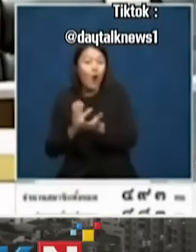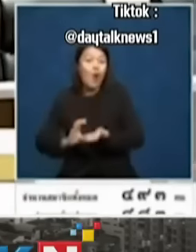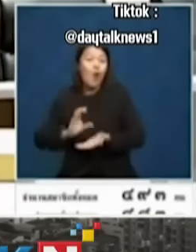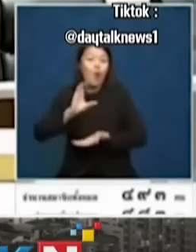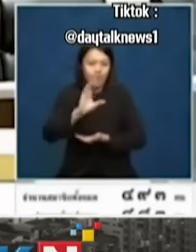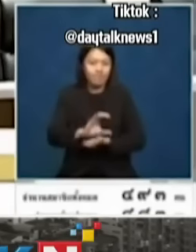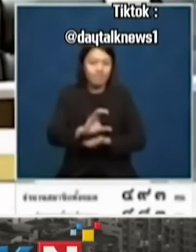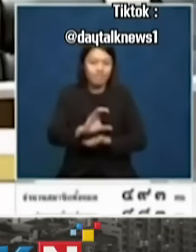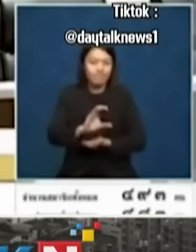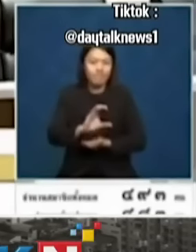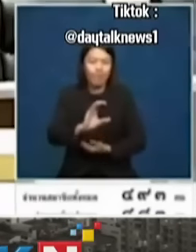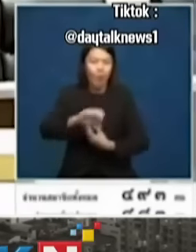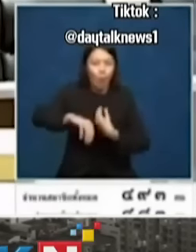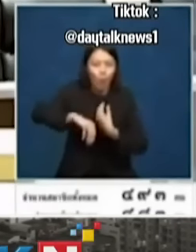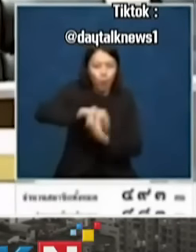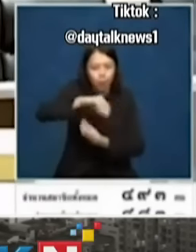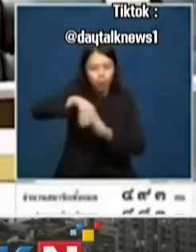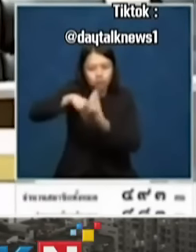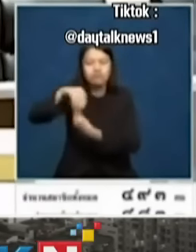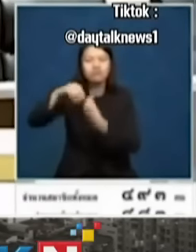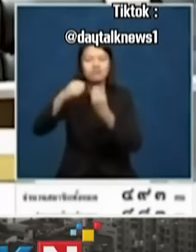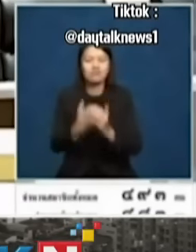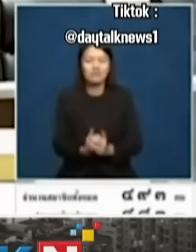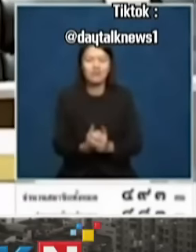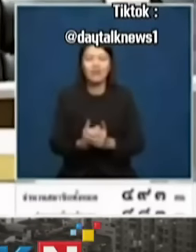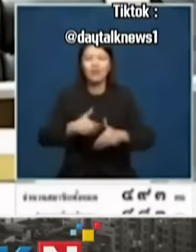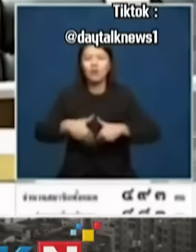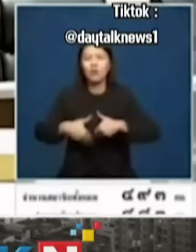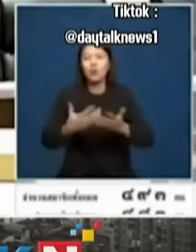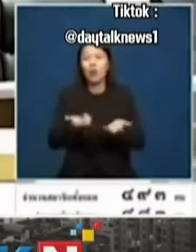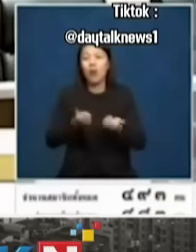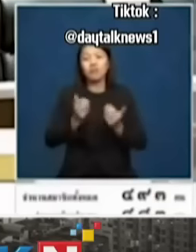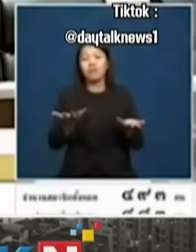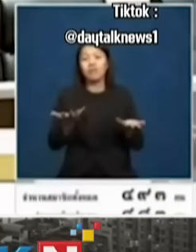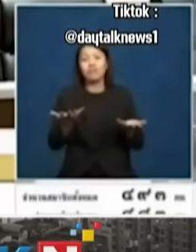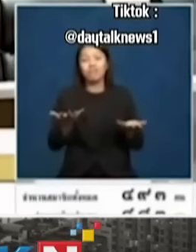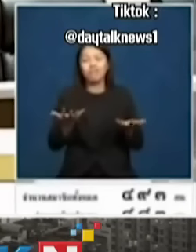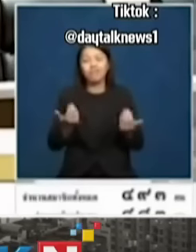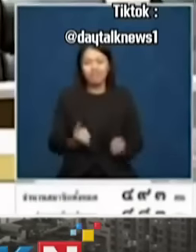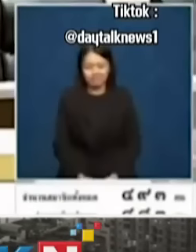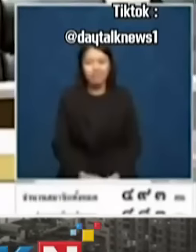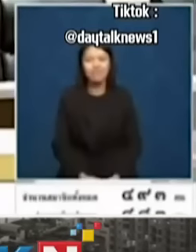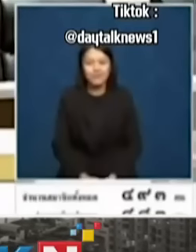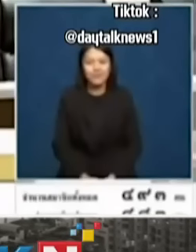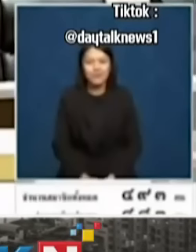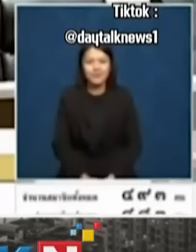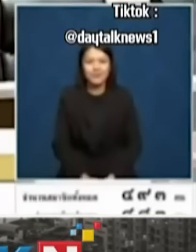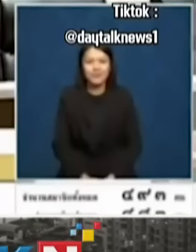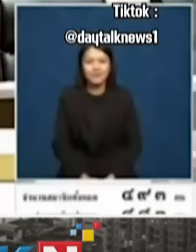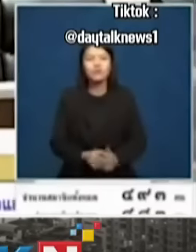ยนะ พยายามทำตัวให้เป็นสีสันอยู่นะแล้วชอบจบอย่างเงี้ยทุกครั้งปีที่แล้